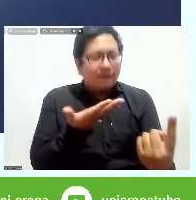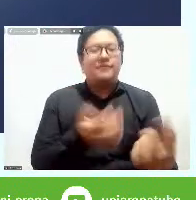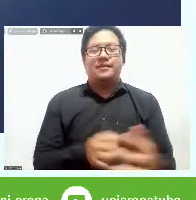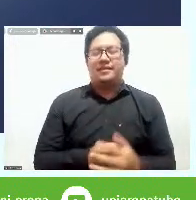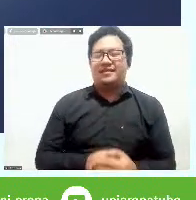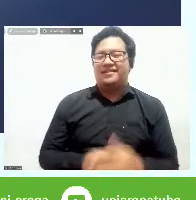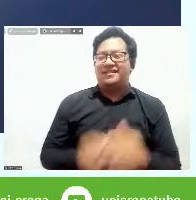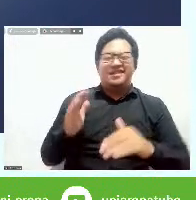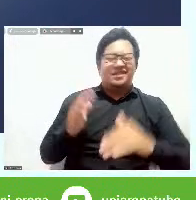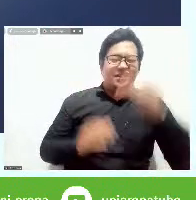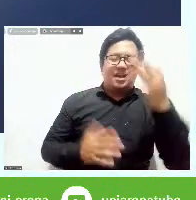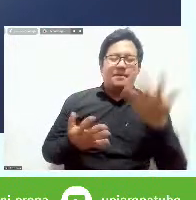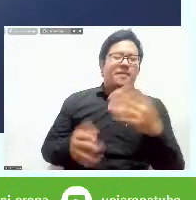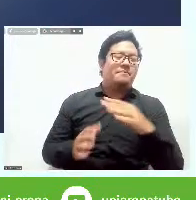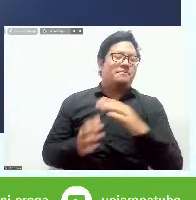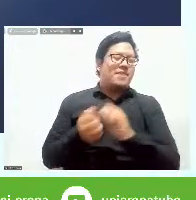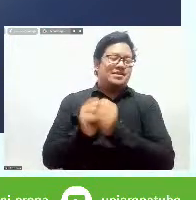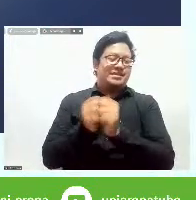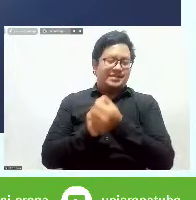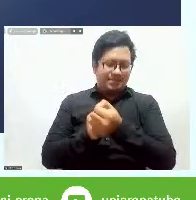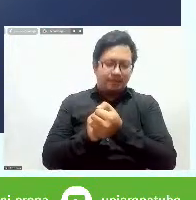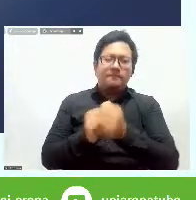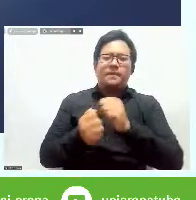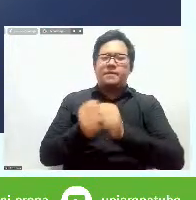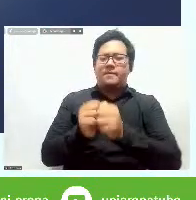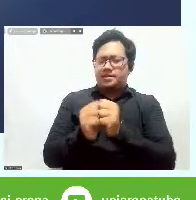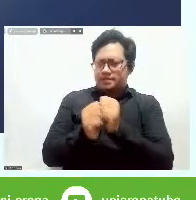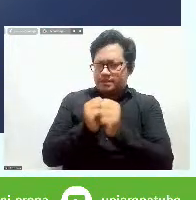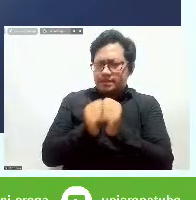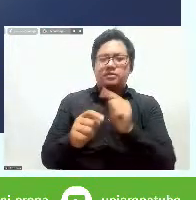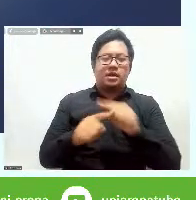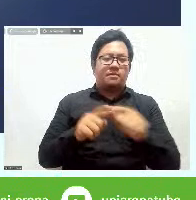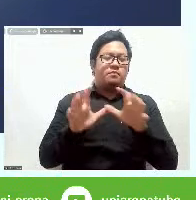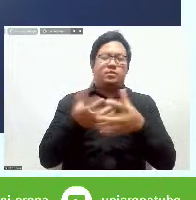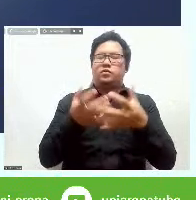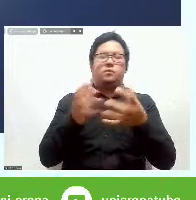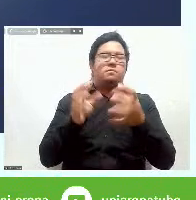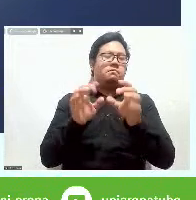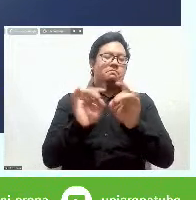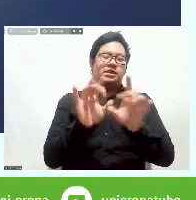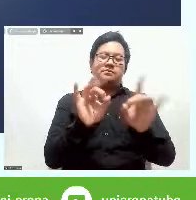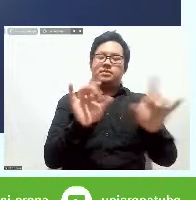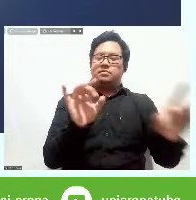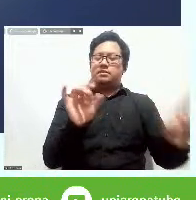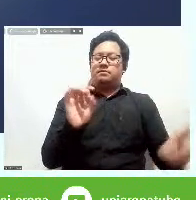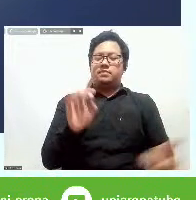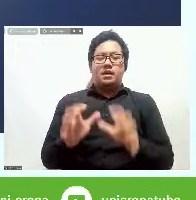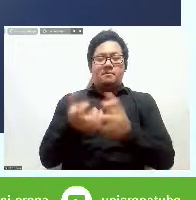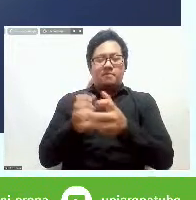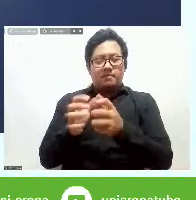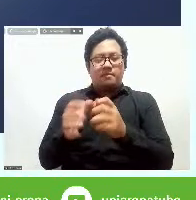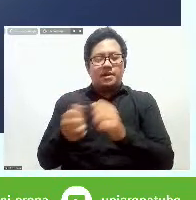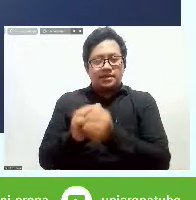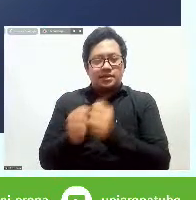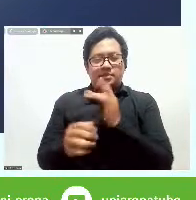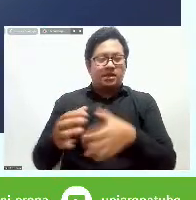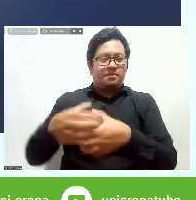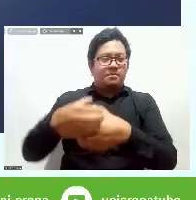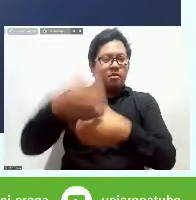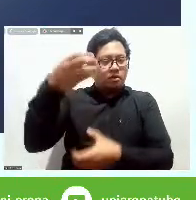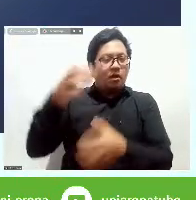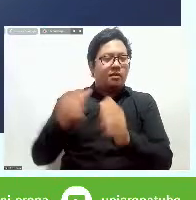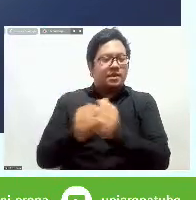tetep ngasih plastik ya tapi plastik dengan bentuk yang berbeda-beda beda-beda pasti itu bukan hanya botol plastik tapi juga